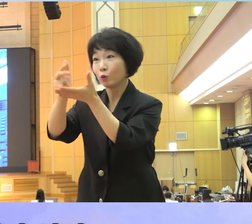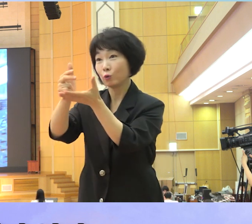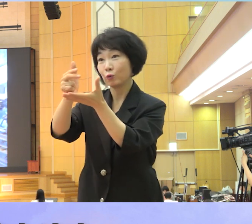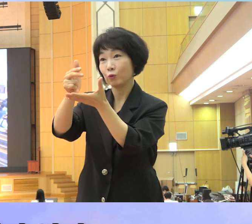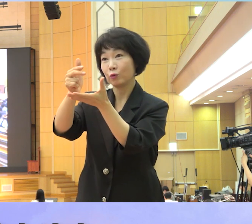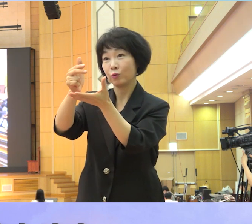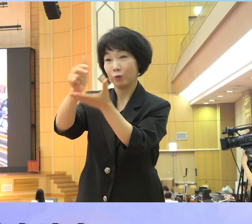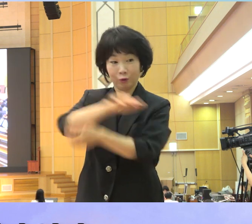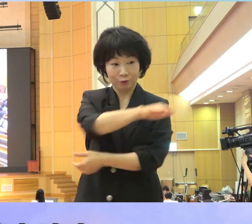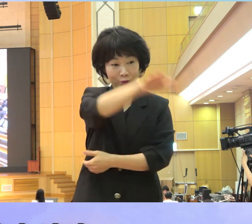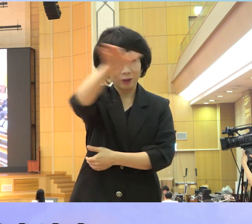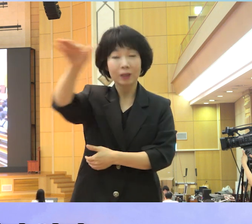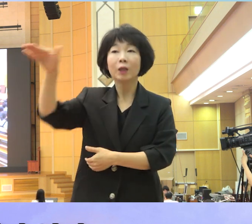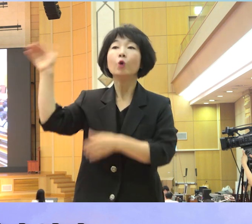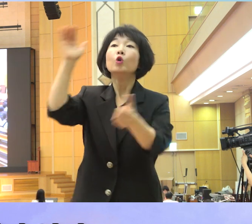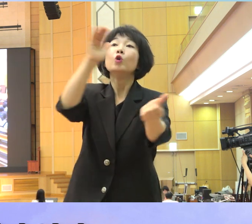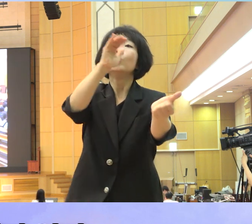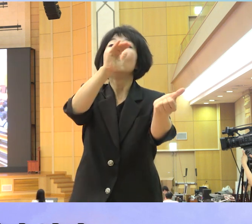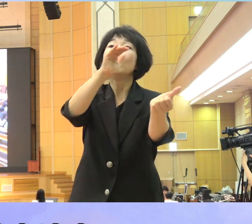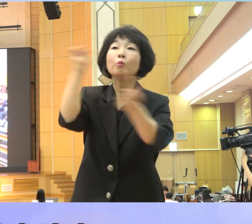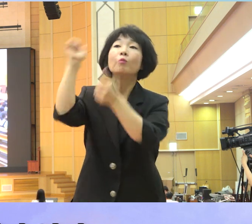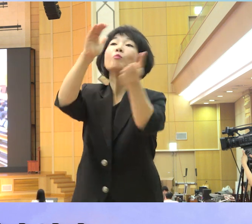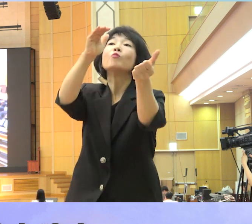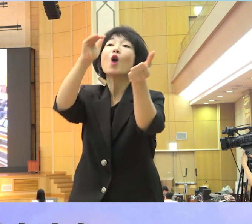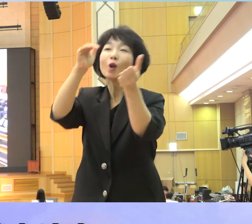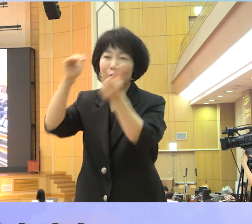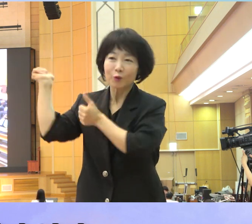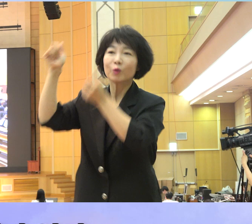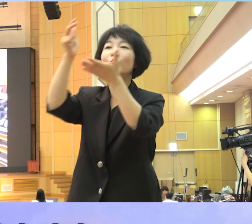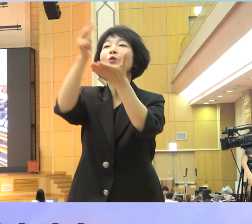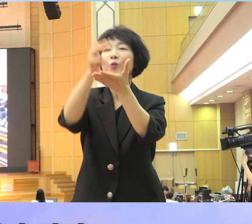만족하여라. 우리를